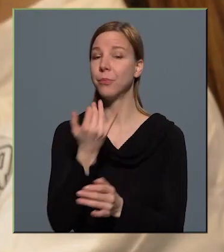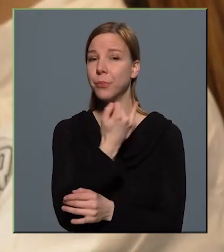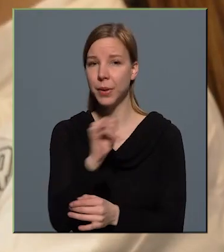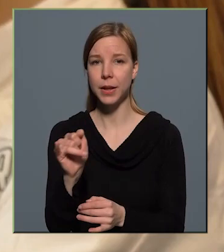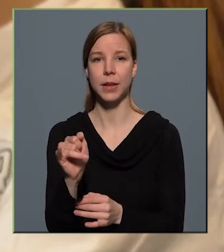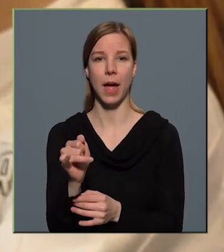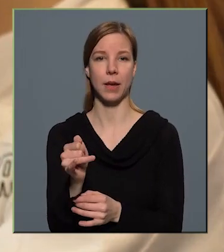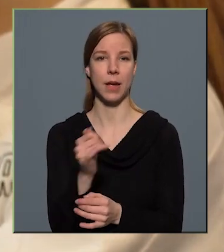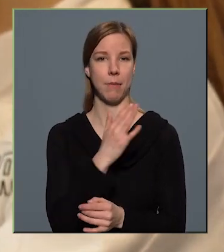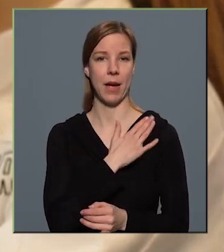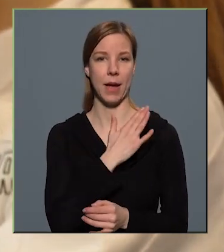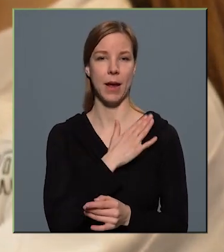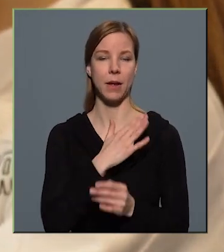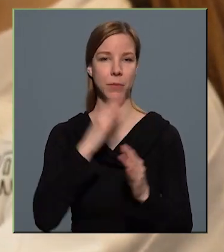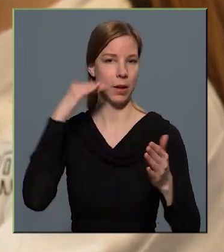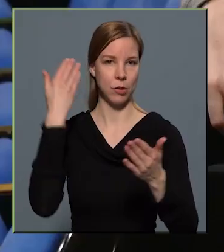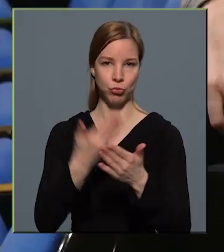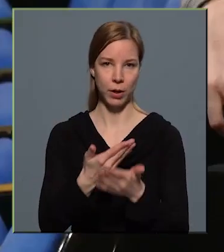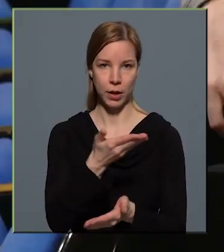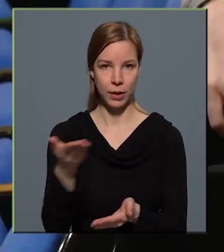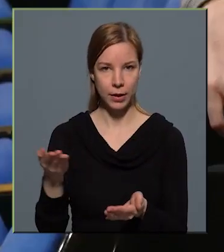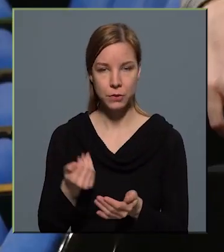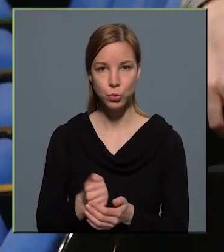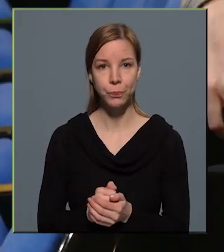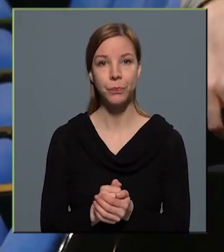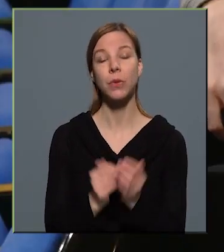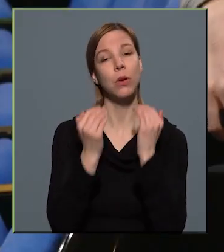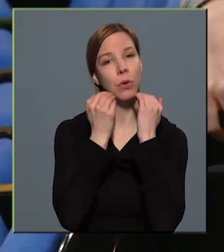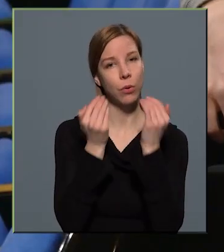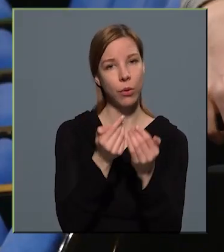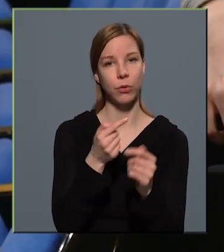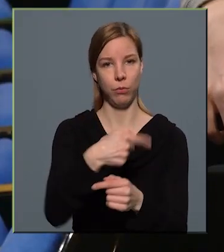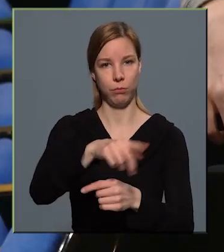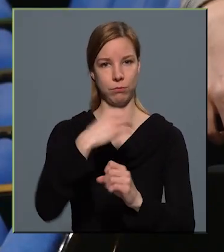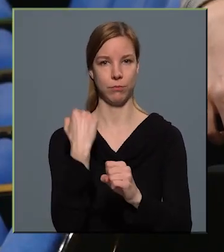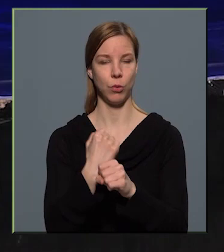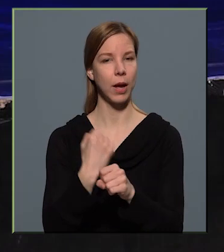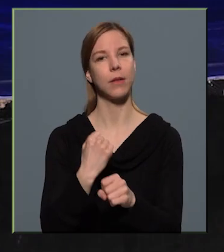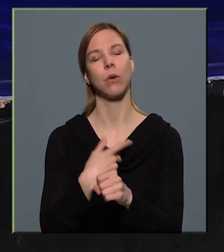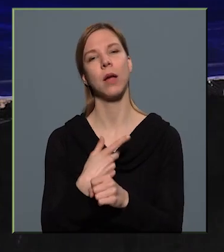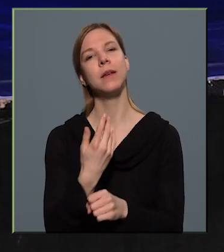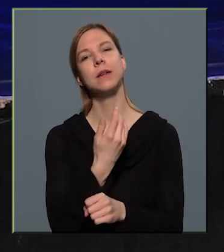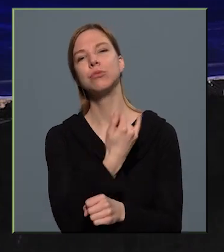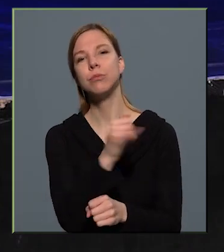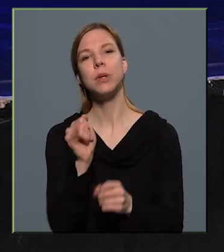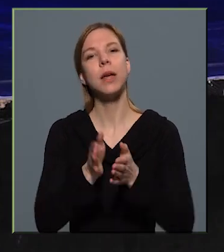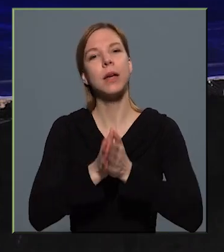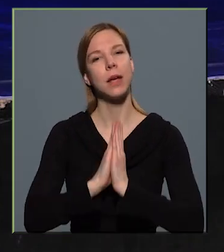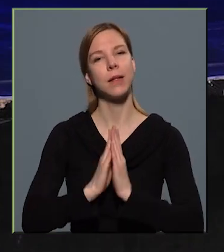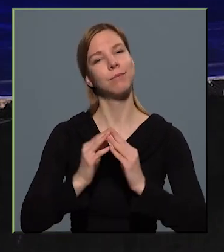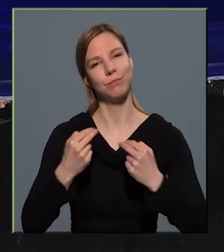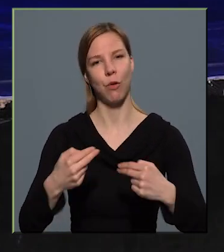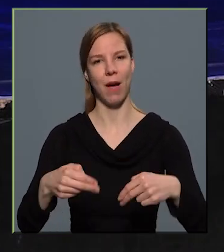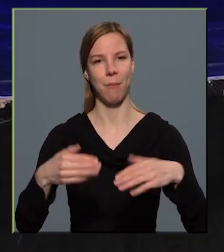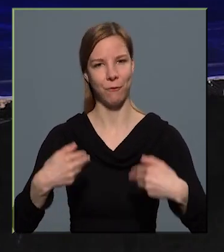megérdemli Kőbánya elismerését. Köszönöm, köszönjük munkátokat, és mindannyiótokat arra kérlek, hogy